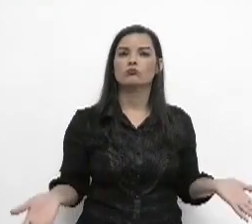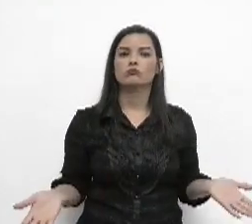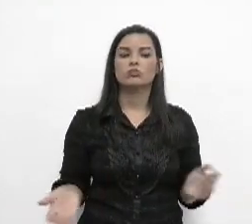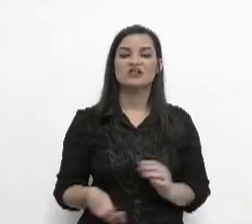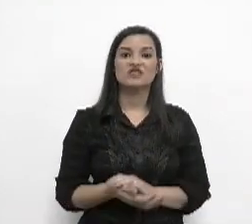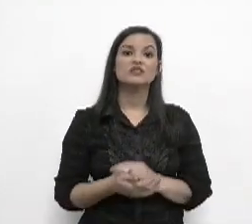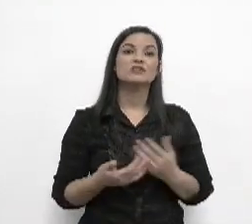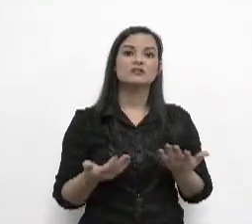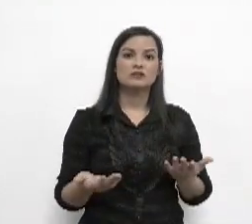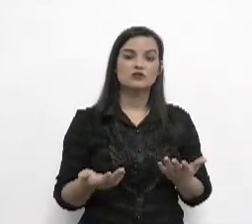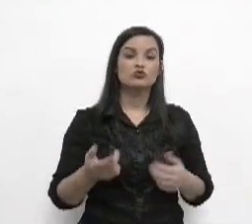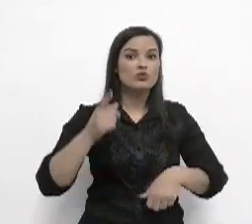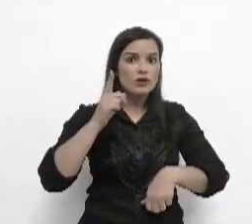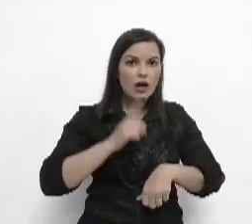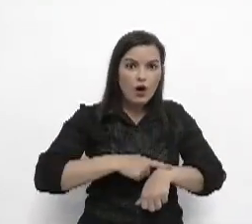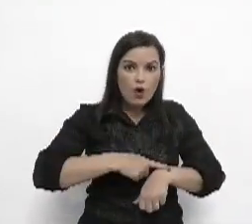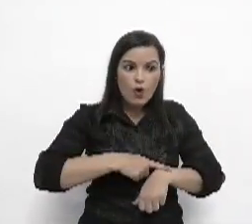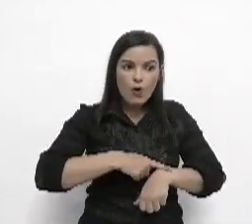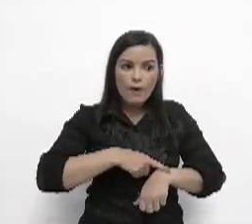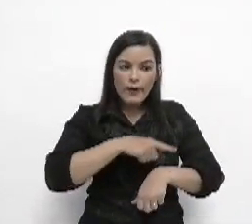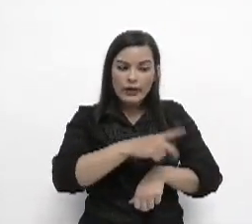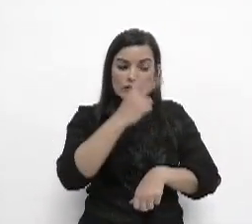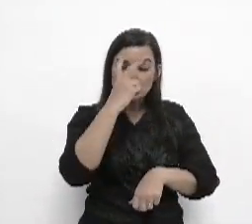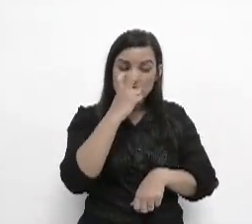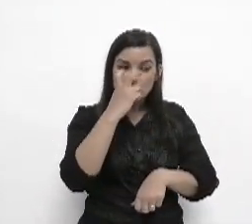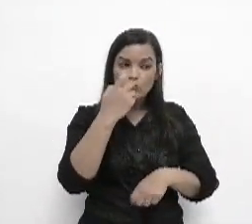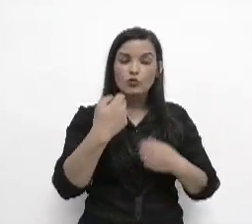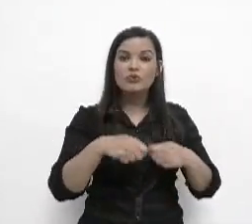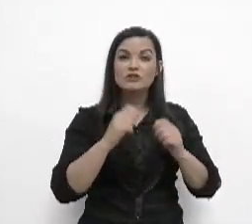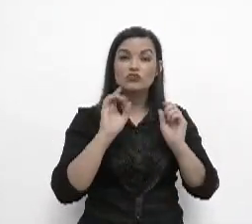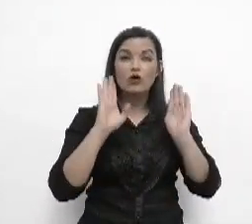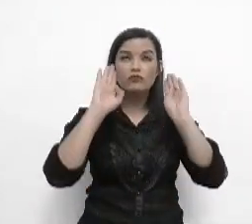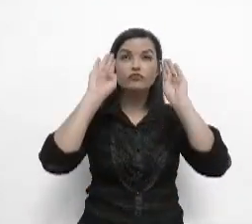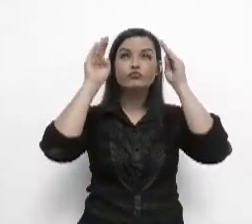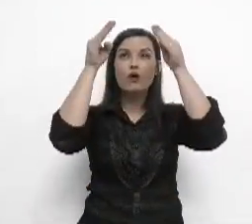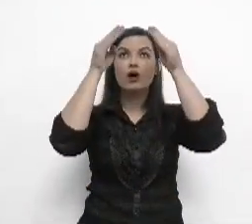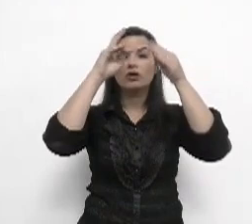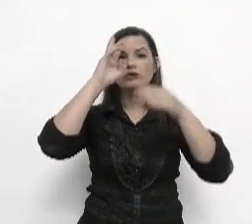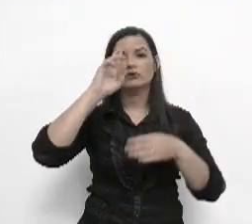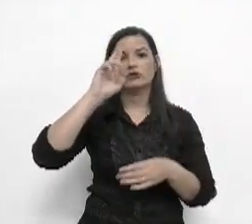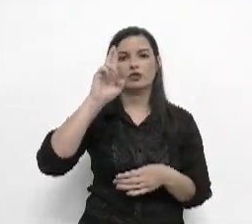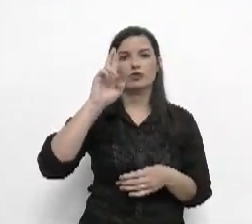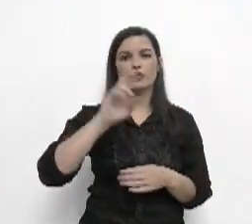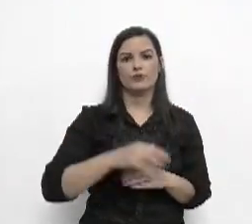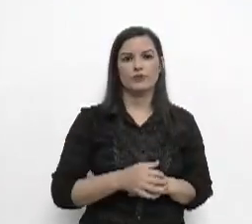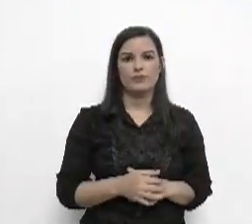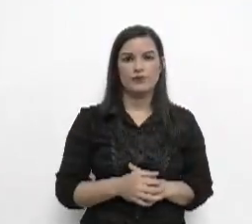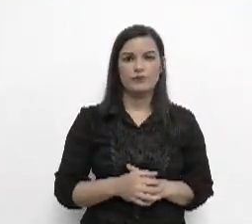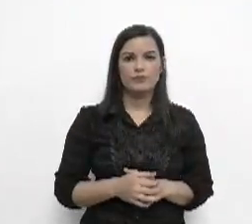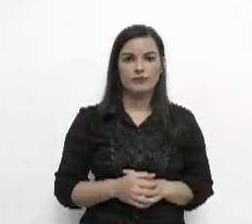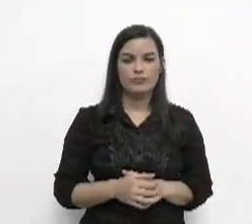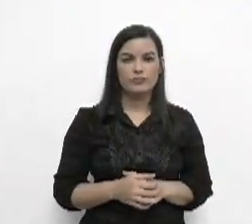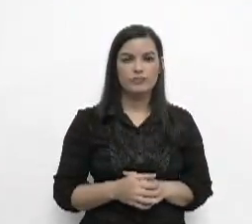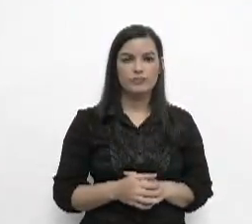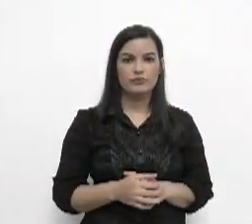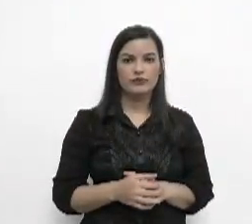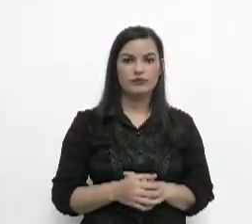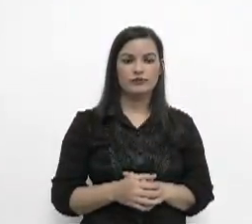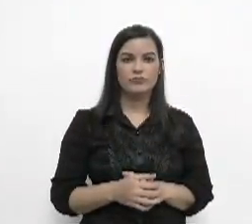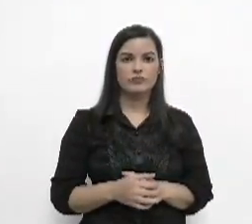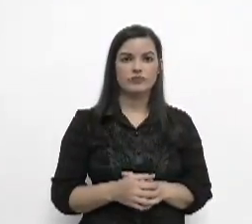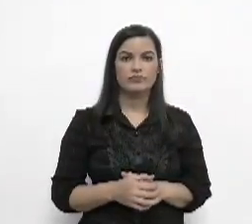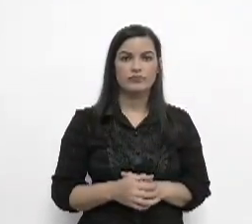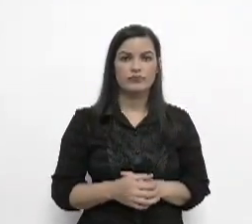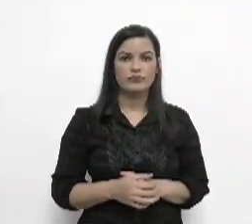nesse momento deveria somente focar no Senhor. 사울이 기도했다는 말은 지금까지 그가 보았던 것을 차단하고 오직